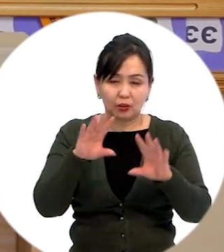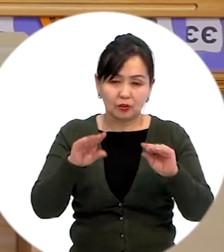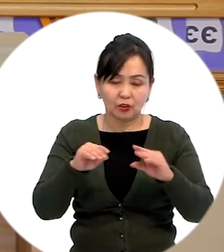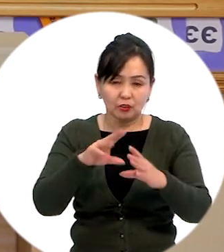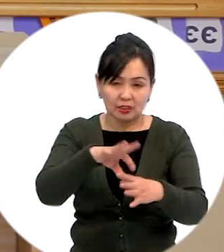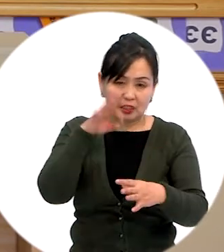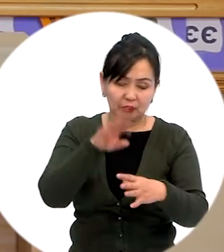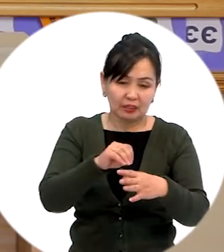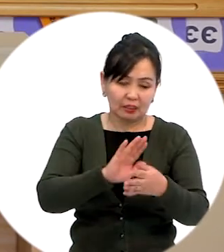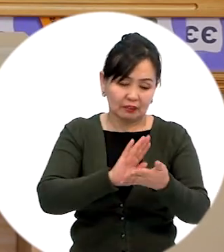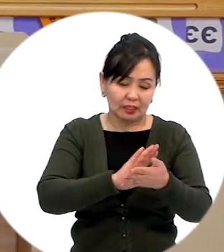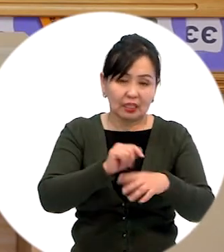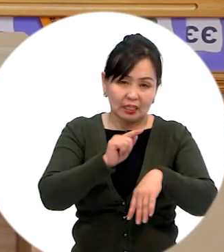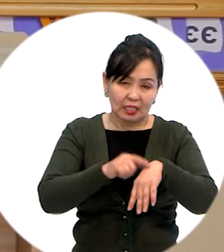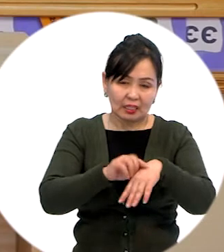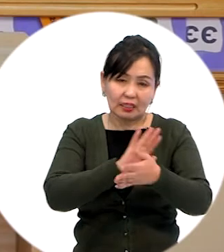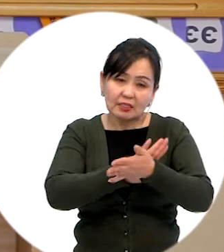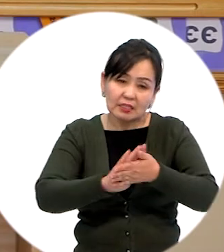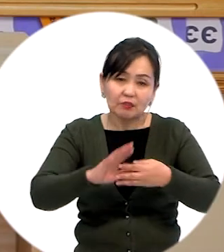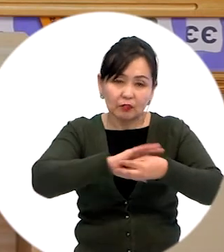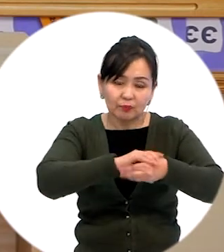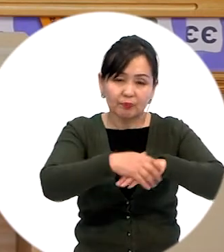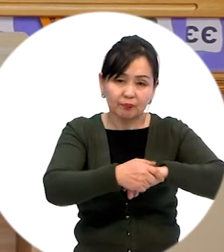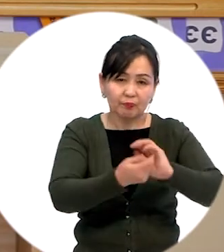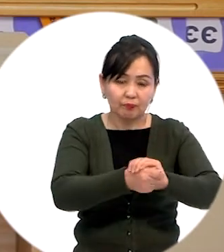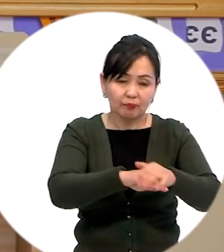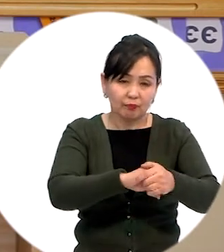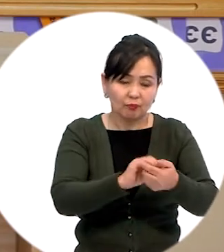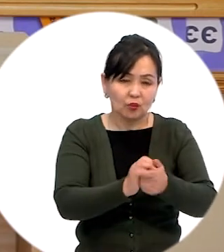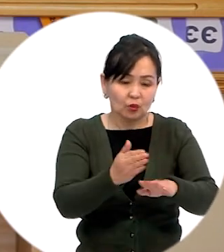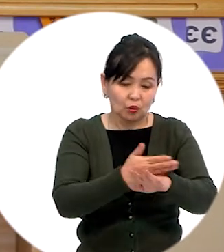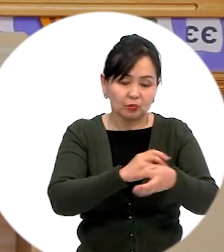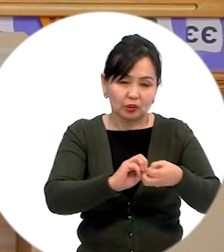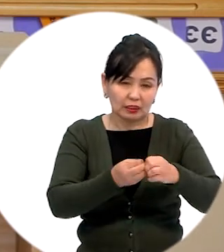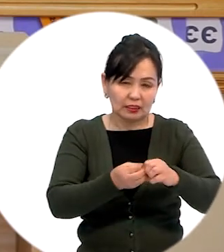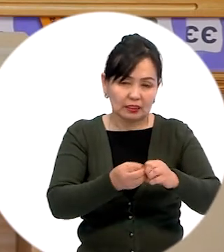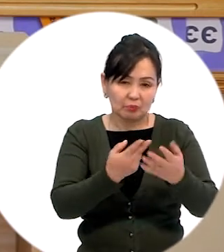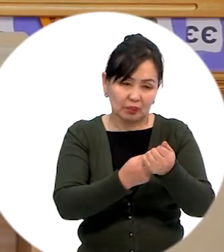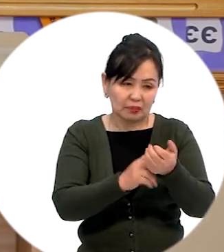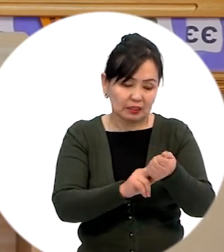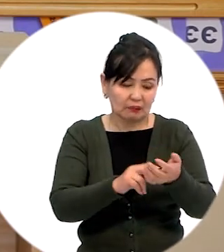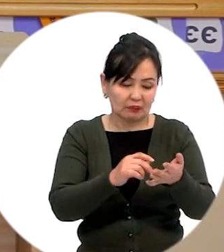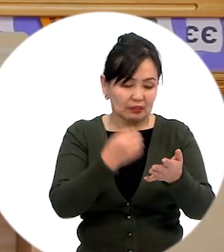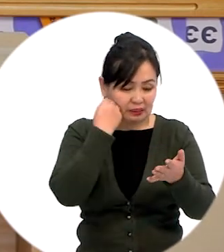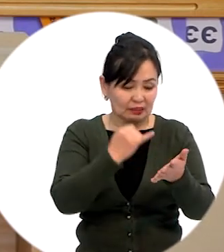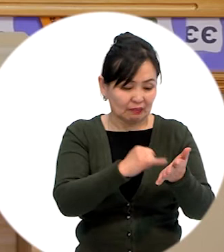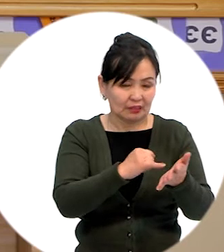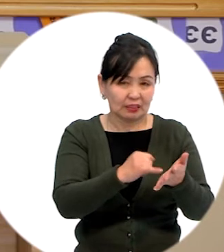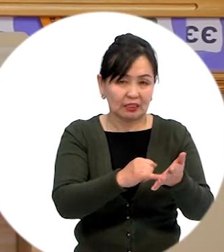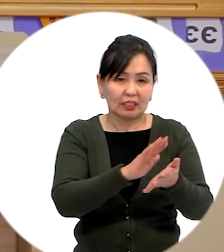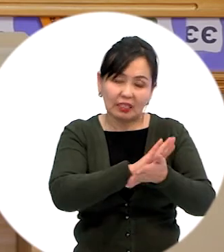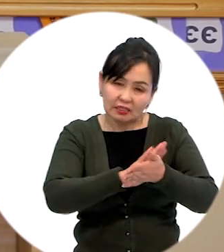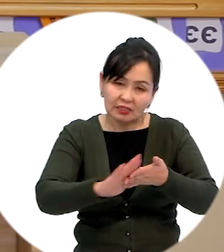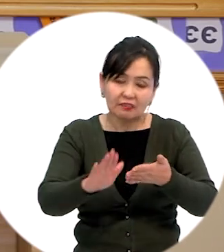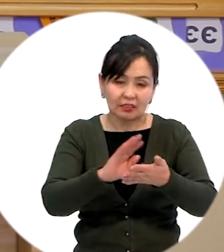За нойтон салбитгээ ашиглаад гараа цэвэрлээд өмнөх баримлын шаврын одоо үлдэгдэл байх юм бол